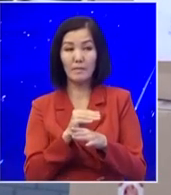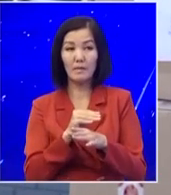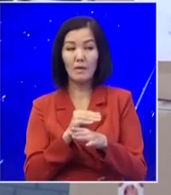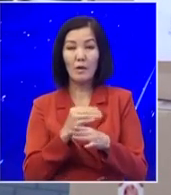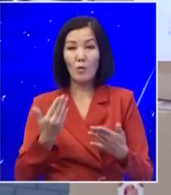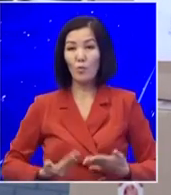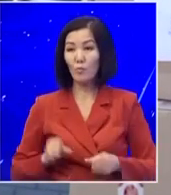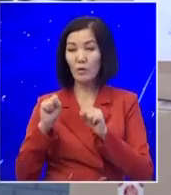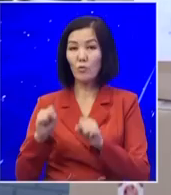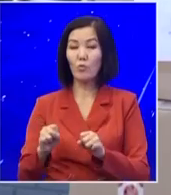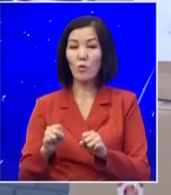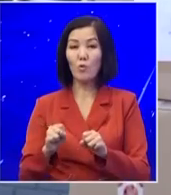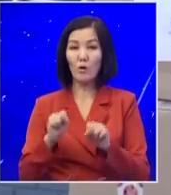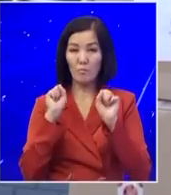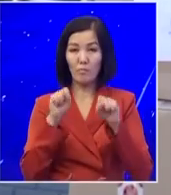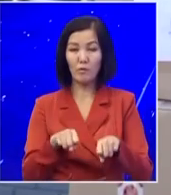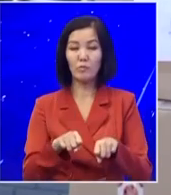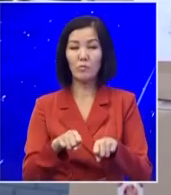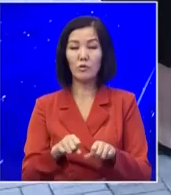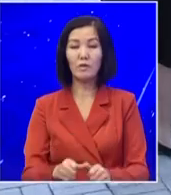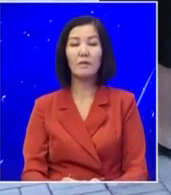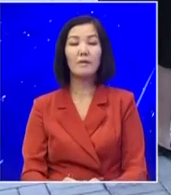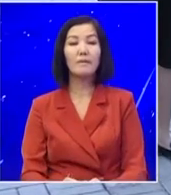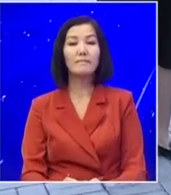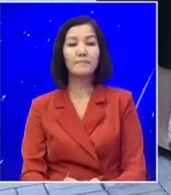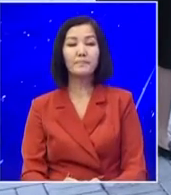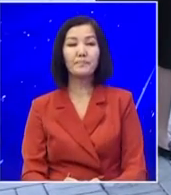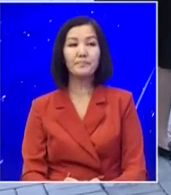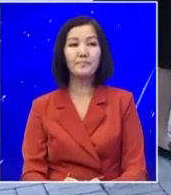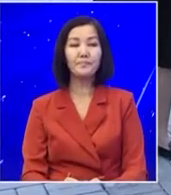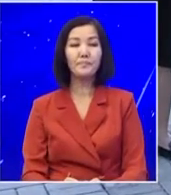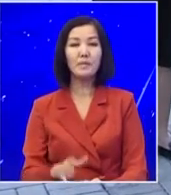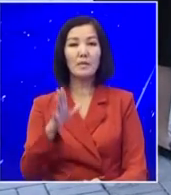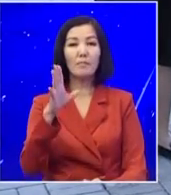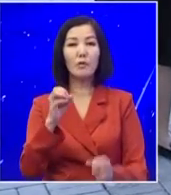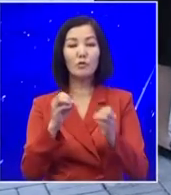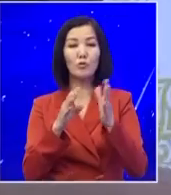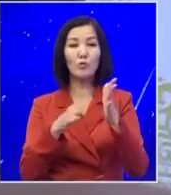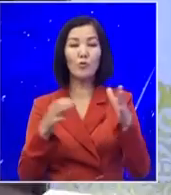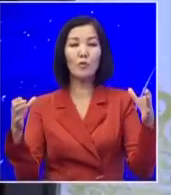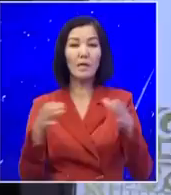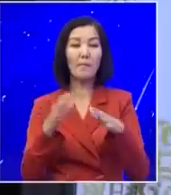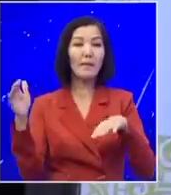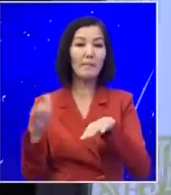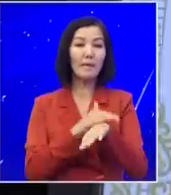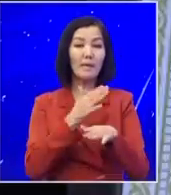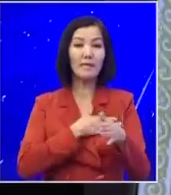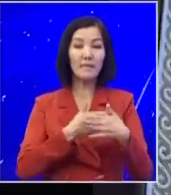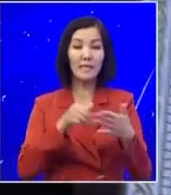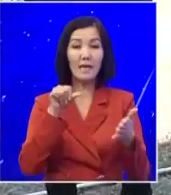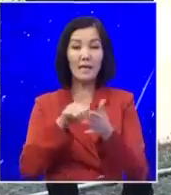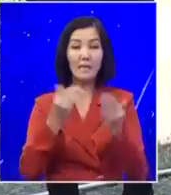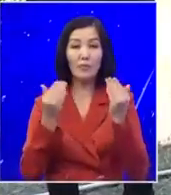осы аппараттың көмегі тиеді деп ойлаймын. АСПМК 519 компаниясы қайырымдылықпен белсенді түрде айналысады.